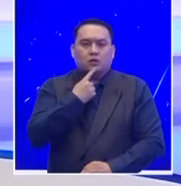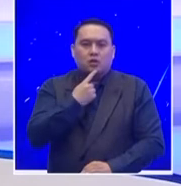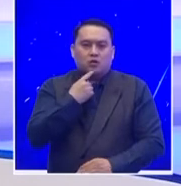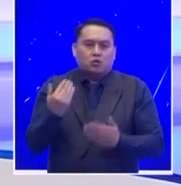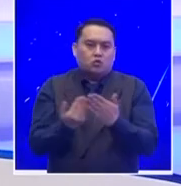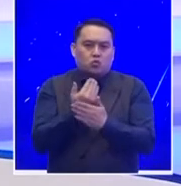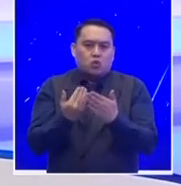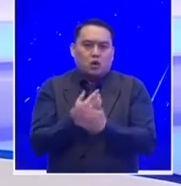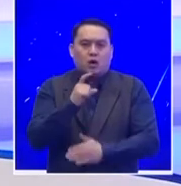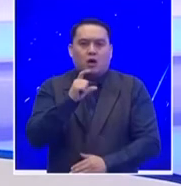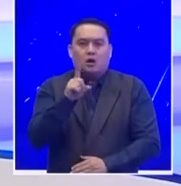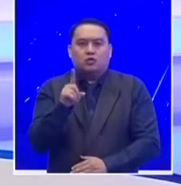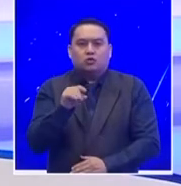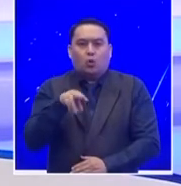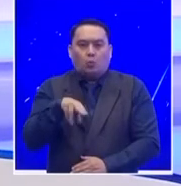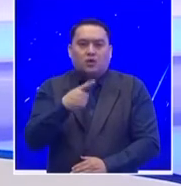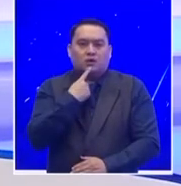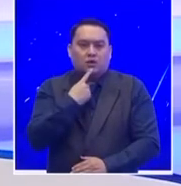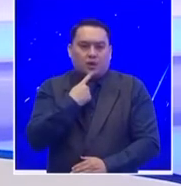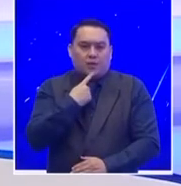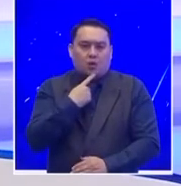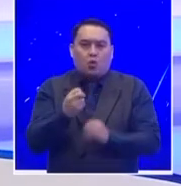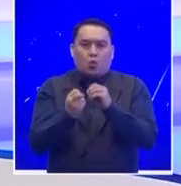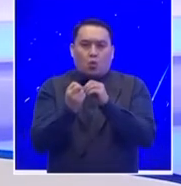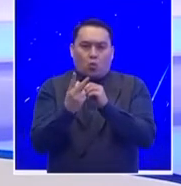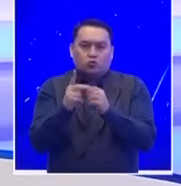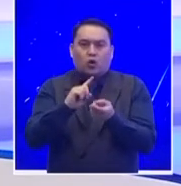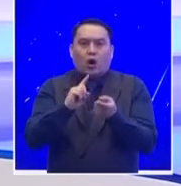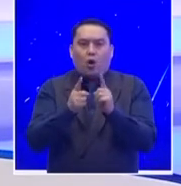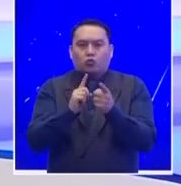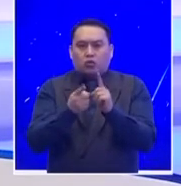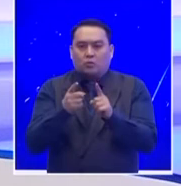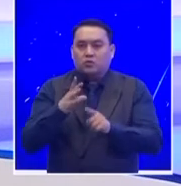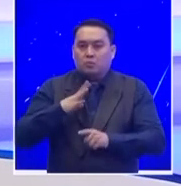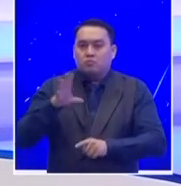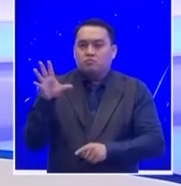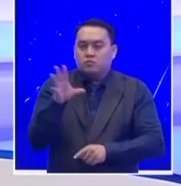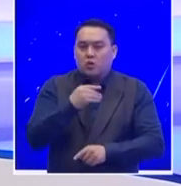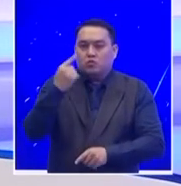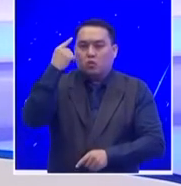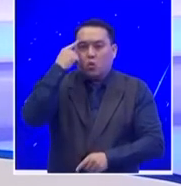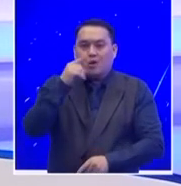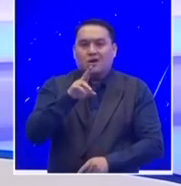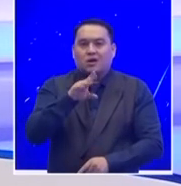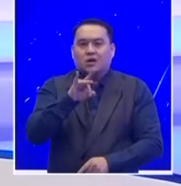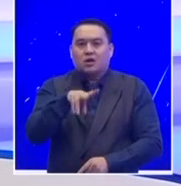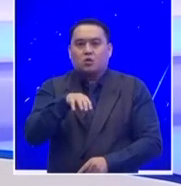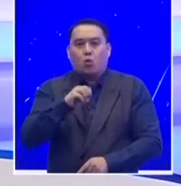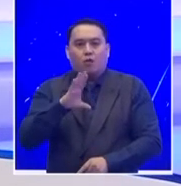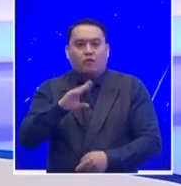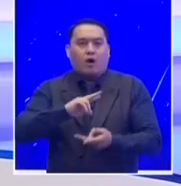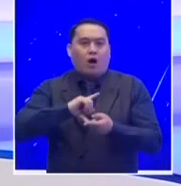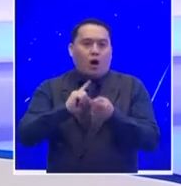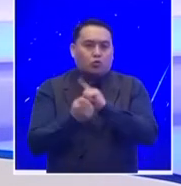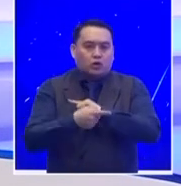бірі Эзоп тілі. Мысалдар, ақынның 13 аудармасы осы бағытқа арналған. Көпшілік ойшылдың Иван Крылов мысалдарын